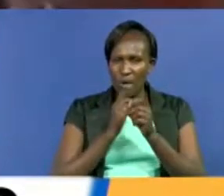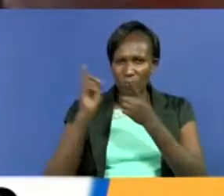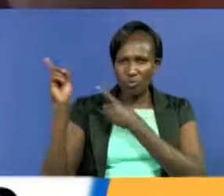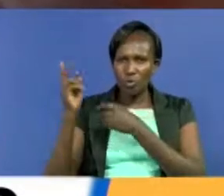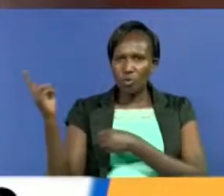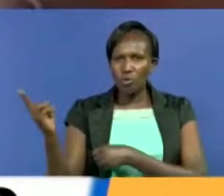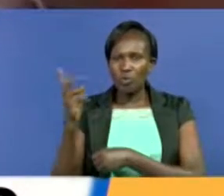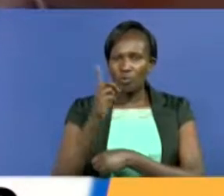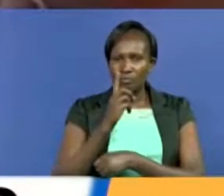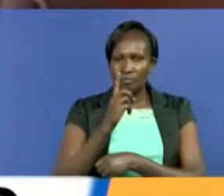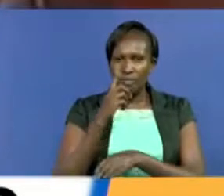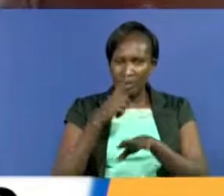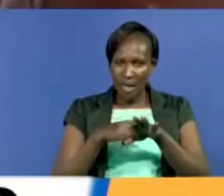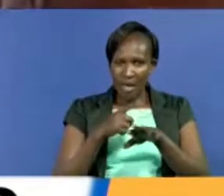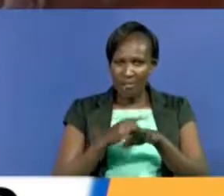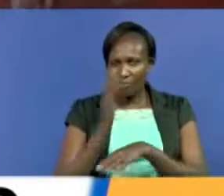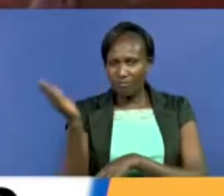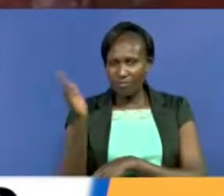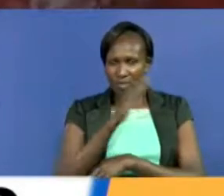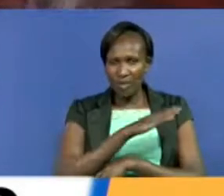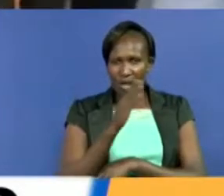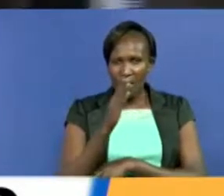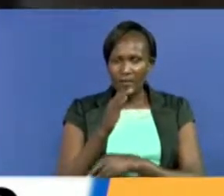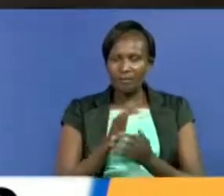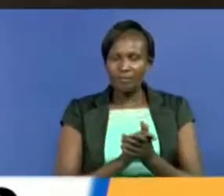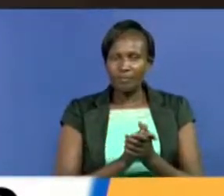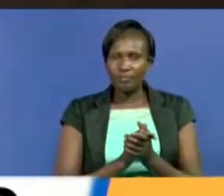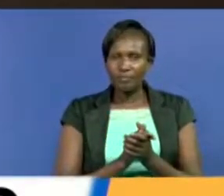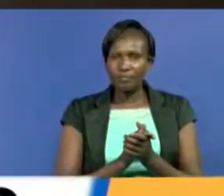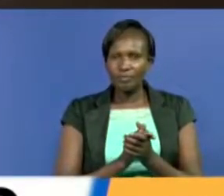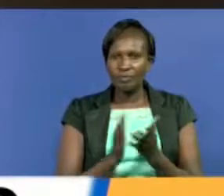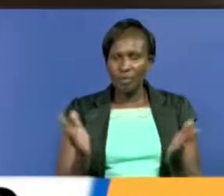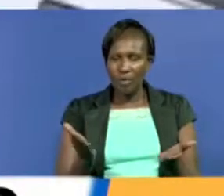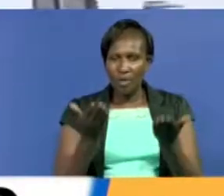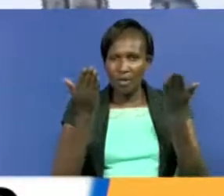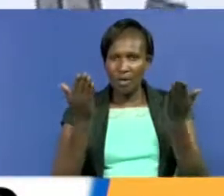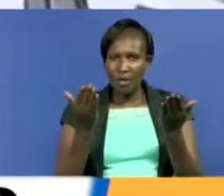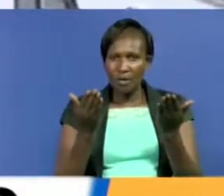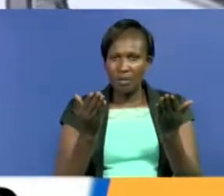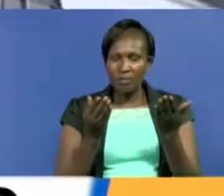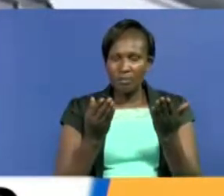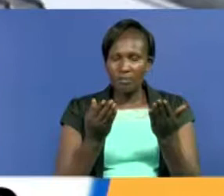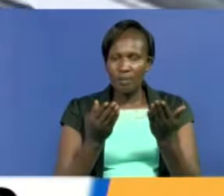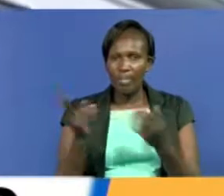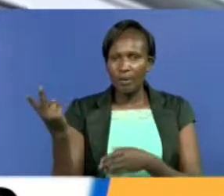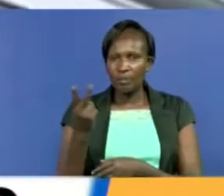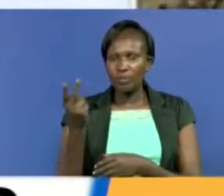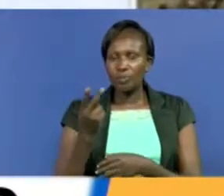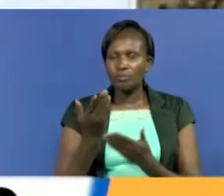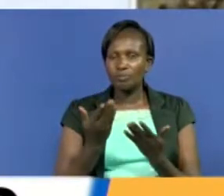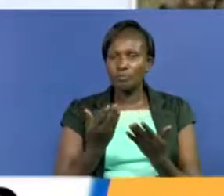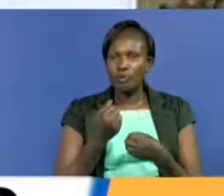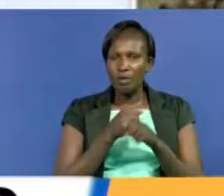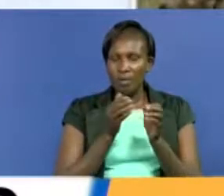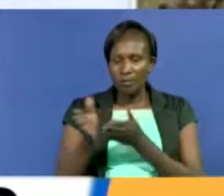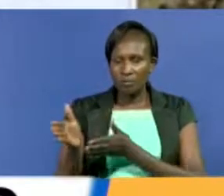siku, hivyo kurahisisha usafiri katika kaunti hii. Kuimarishwa kwa usafiri huu baina ya miji hiyo miwili kutatengeneza nafasi